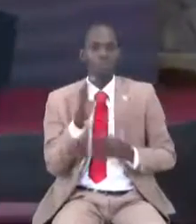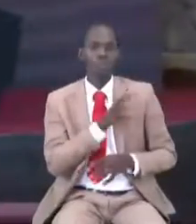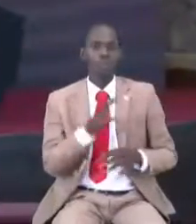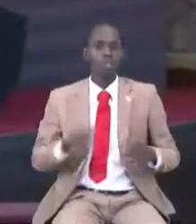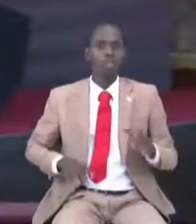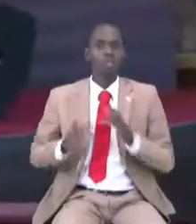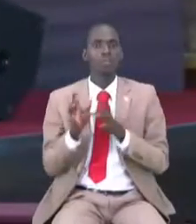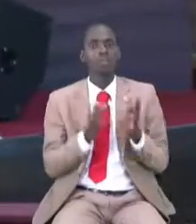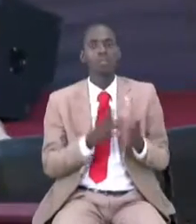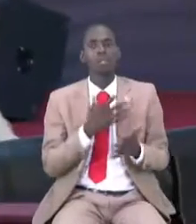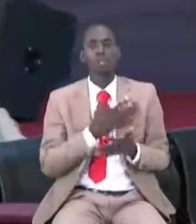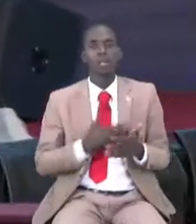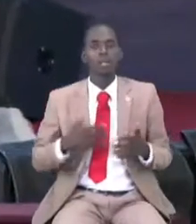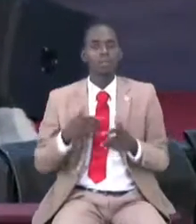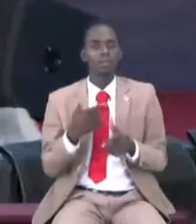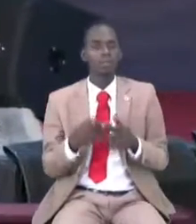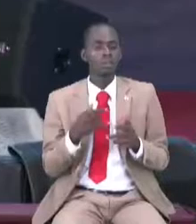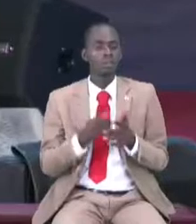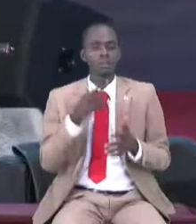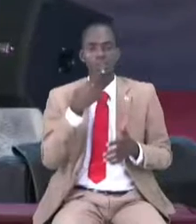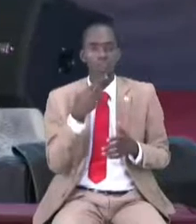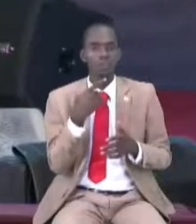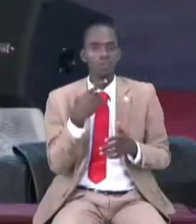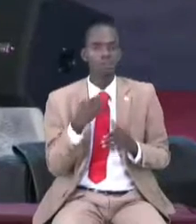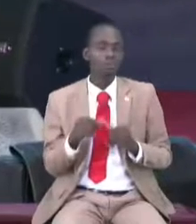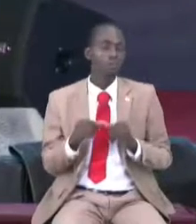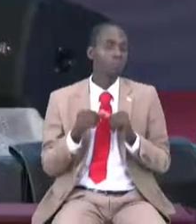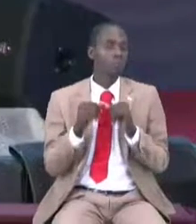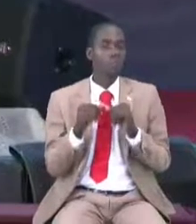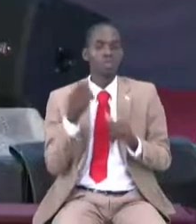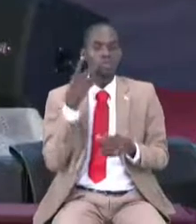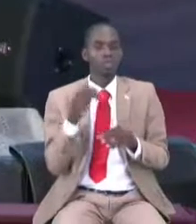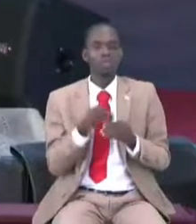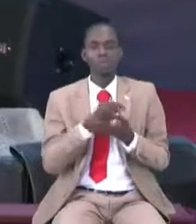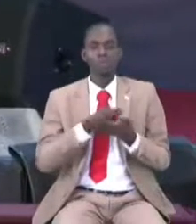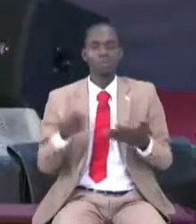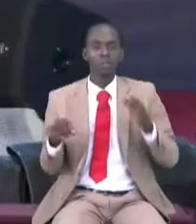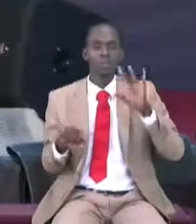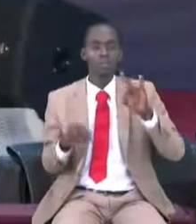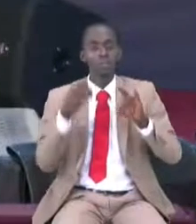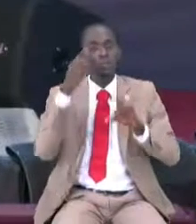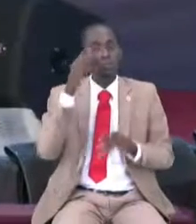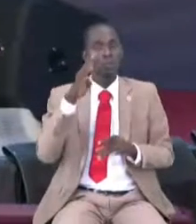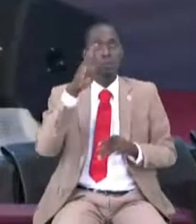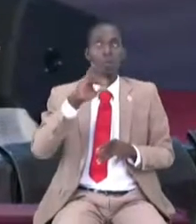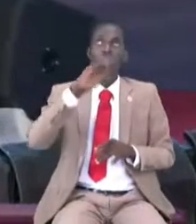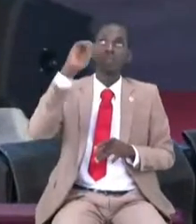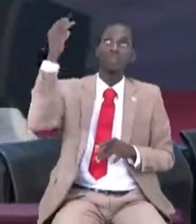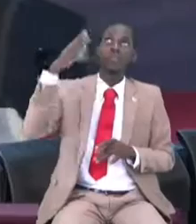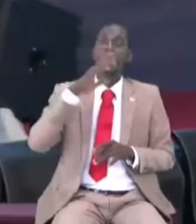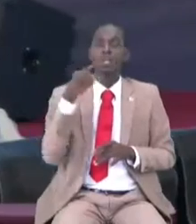qui est le verset 8 qu'on connaît, car c'est par la grâce que vous êtes sauvés par le moyen de la foi. Et cela ne vient